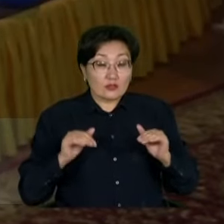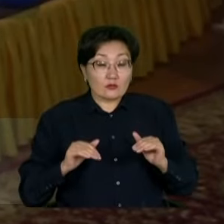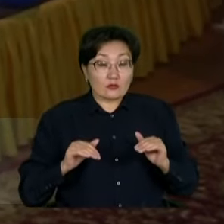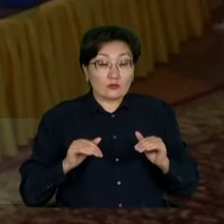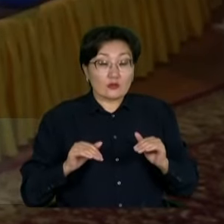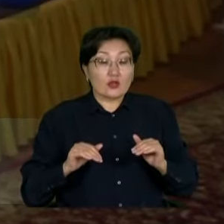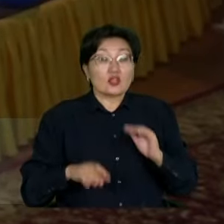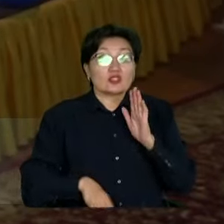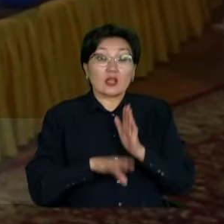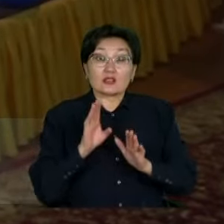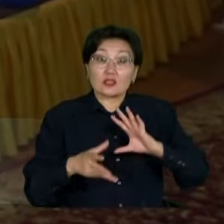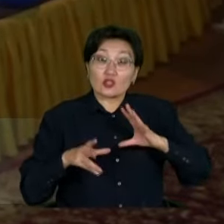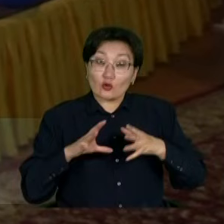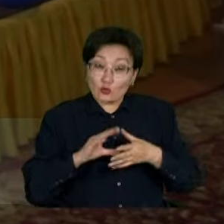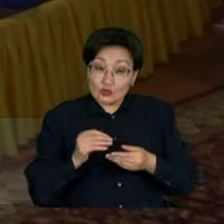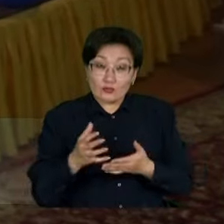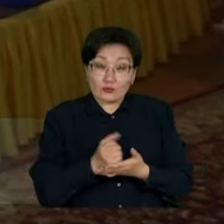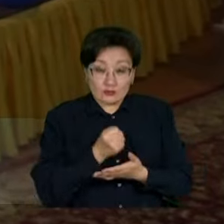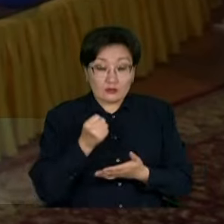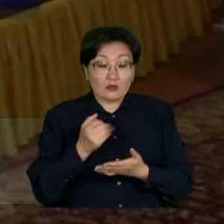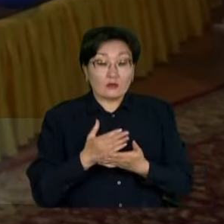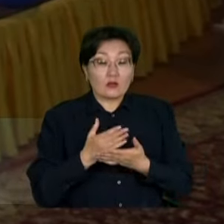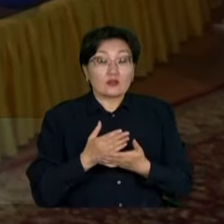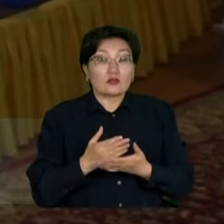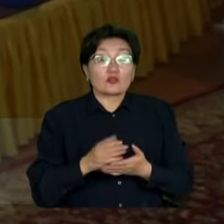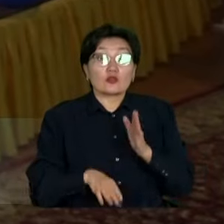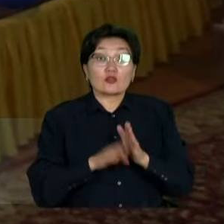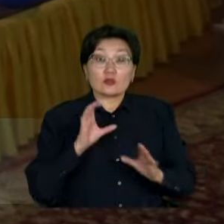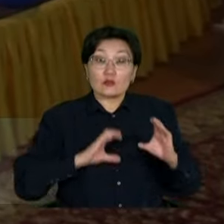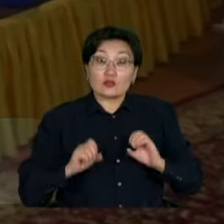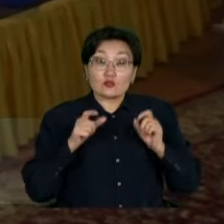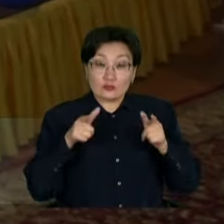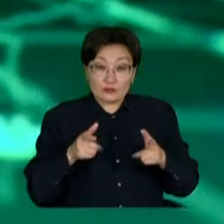биіктерден көрініп, нәтижесінде оқуларға түсіп отыр.